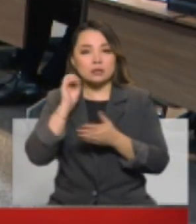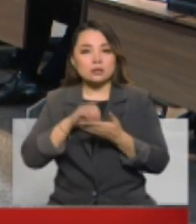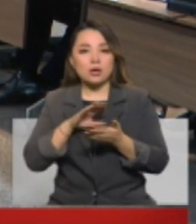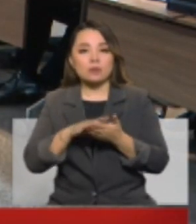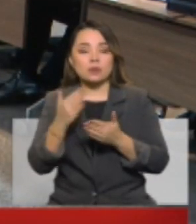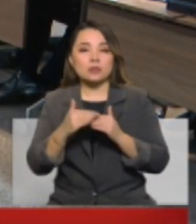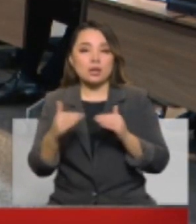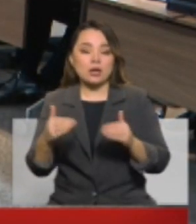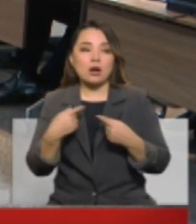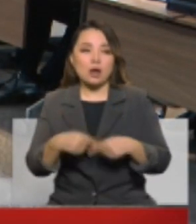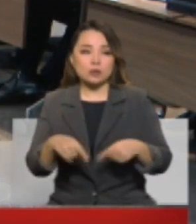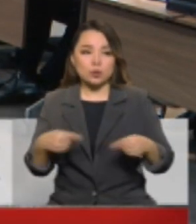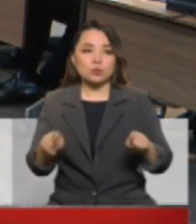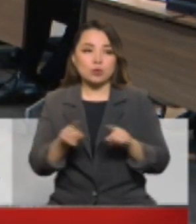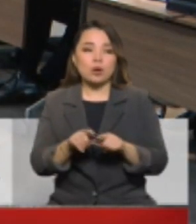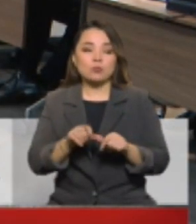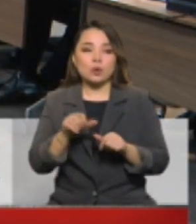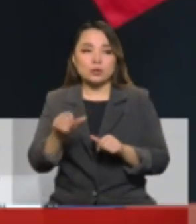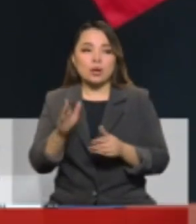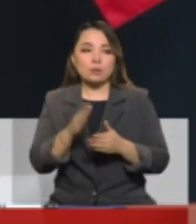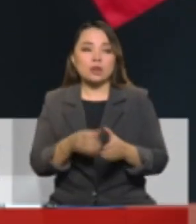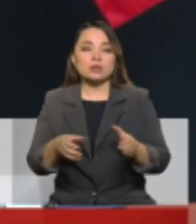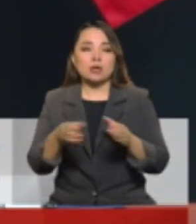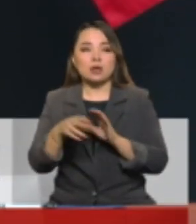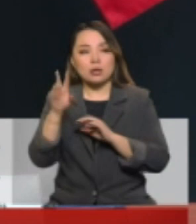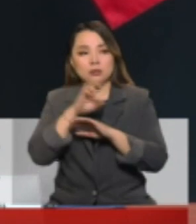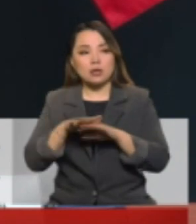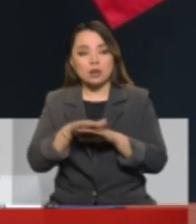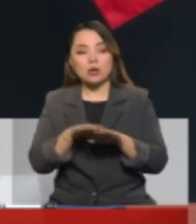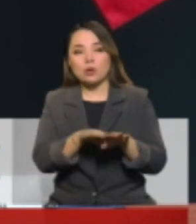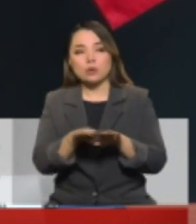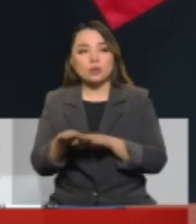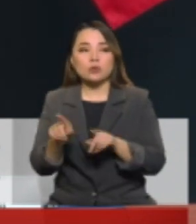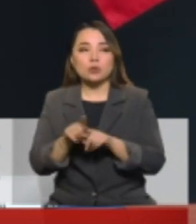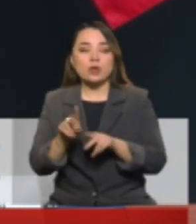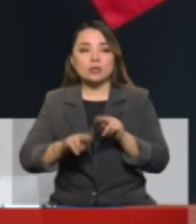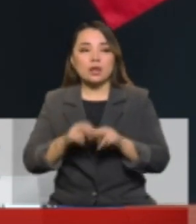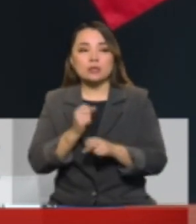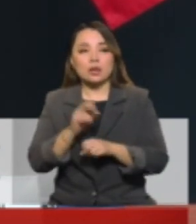деңгейі әртүрлі. Бұдан бөлек одақ елдер арасында ортақ реестр құру,